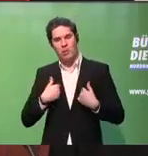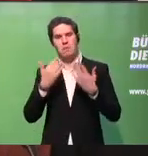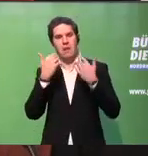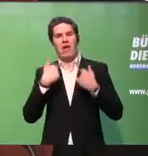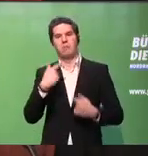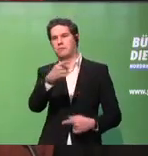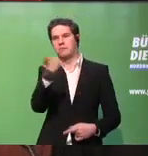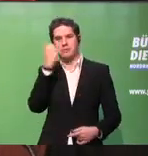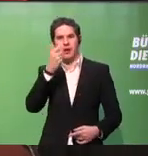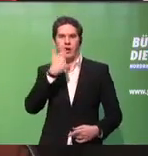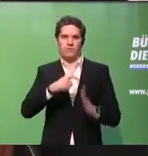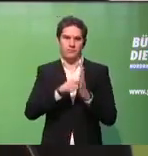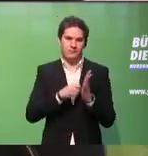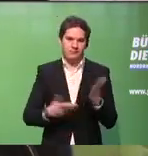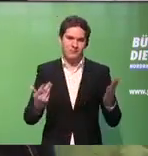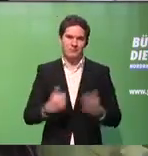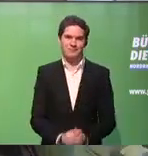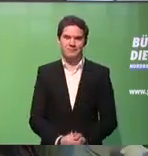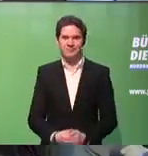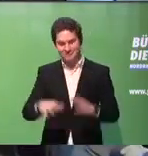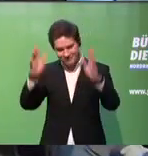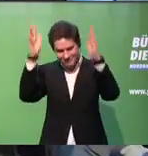Votum.